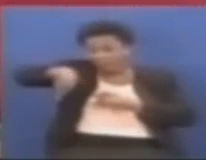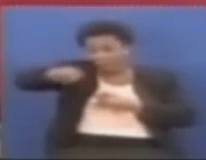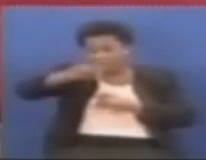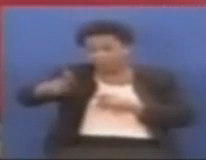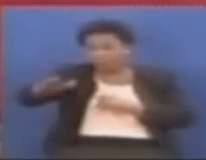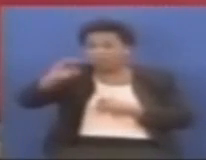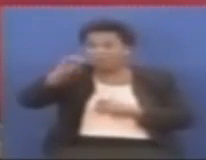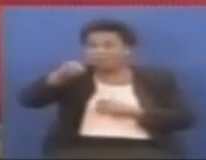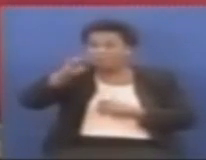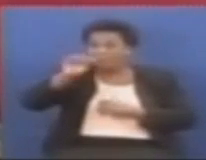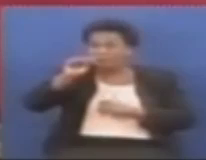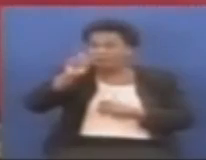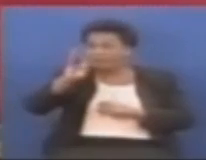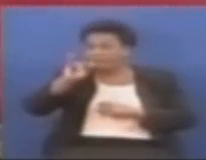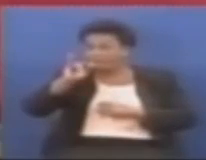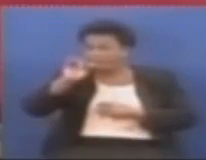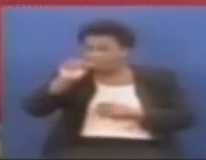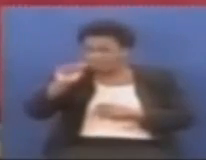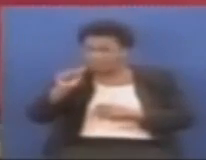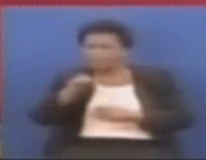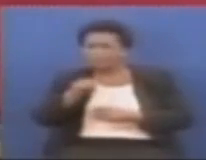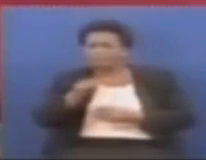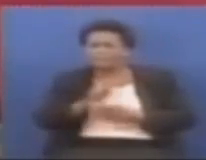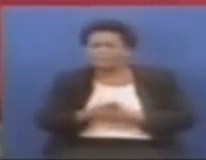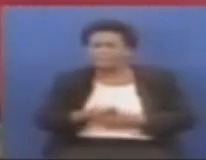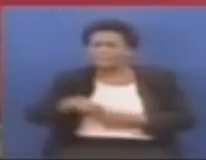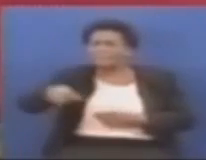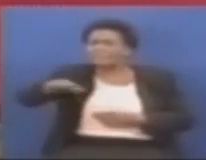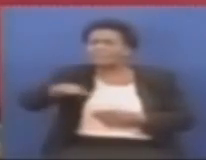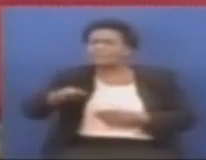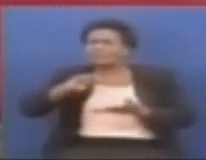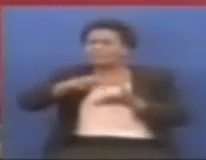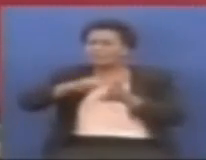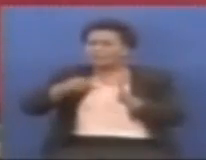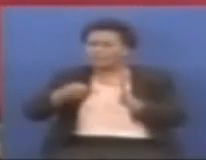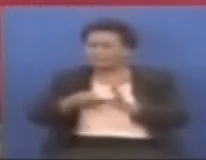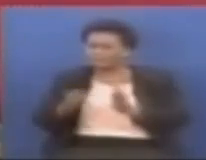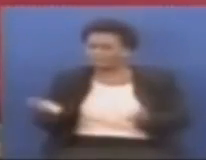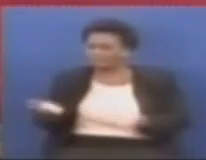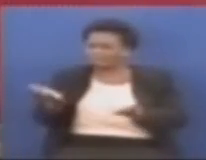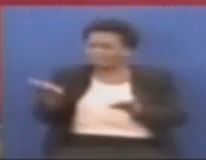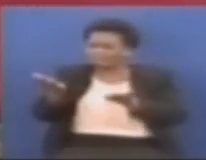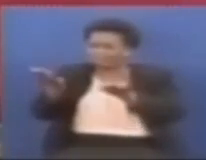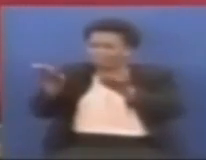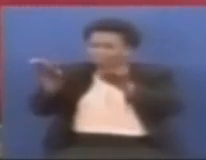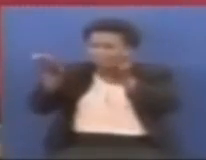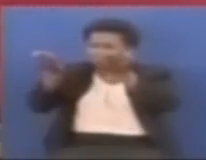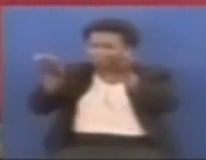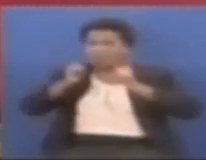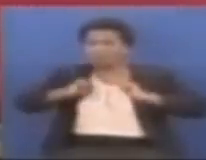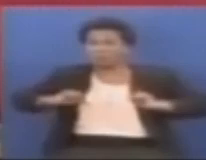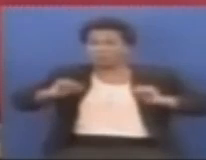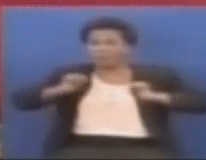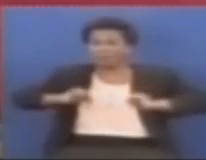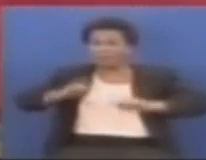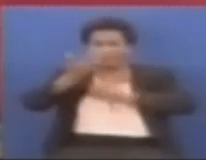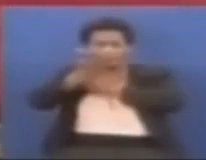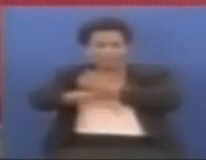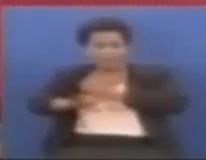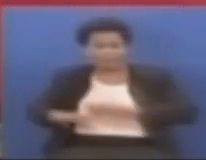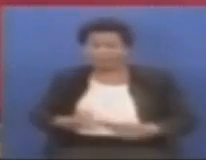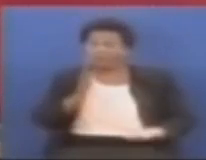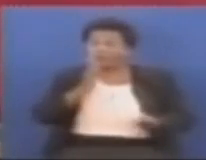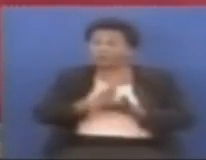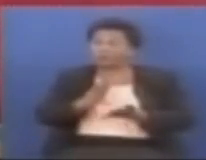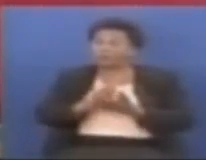la kimkakati katika uendelezaji wa utalii wa fukwe nchini. Katika miaka ya karibuni, kisiwa hicho kimekuwa kikitembelewa kwa wingi na